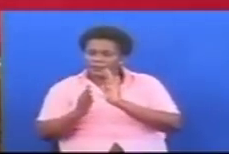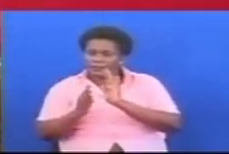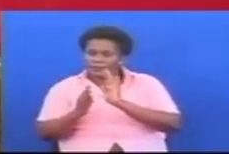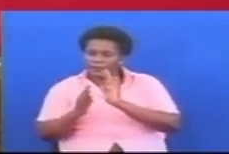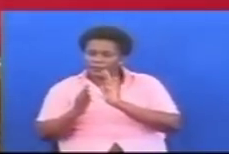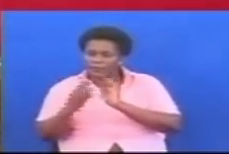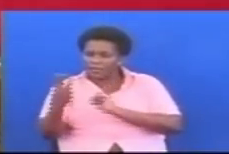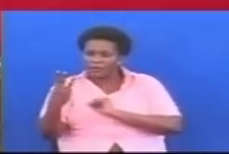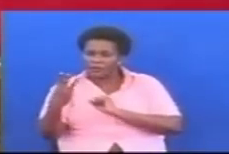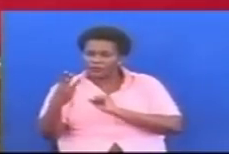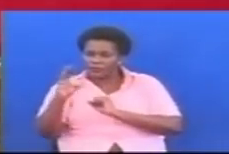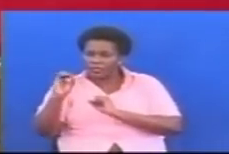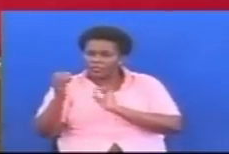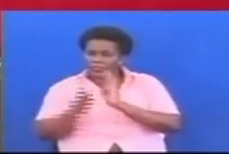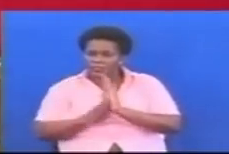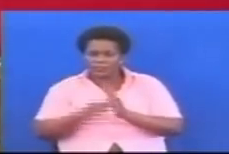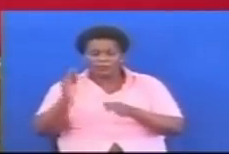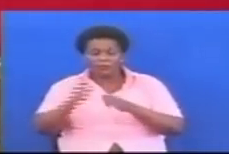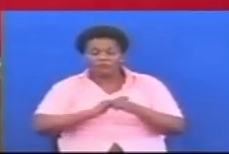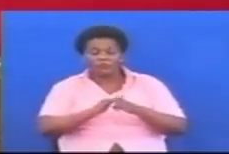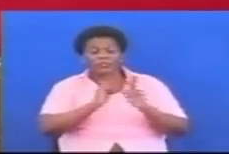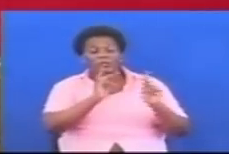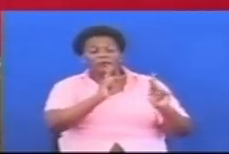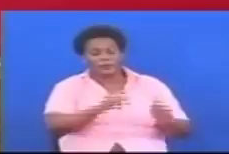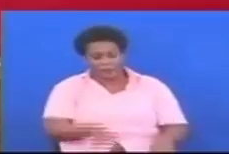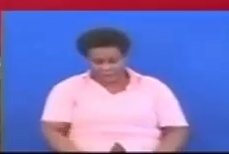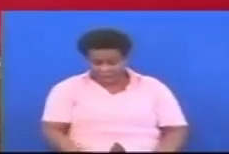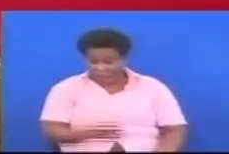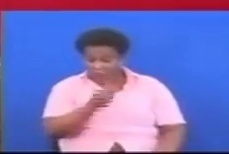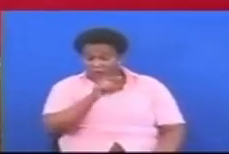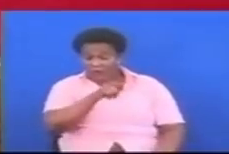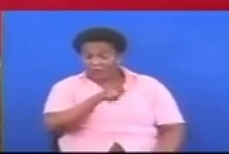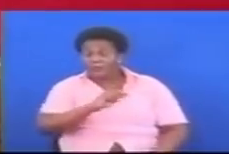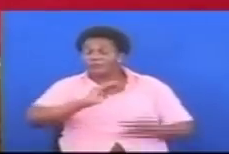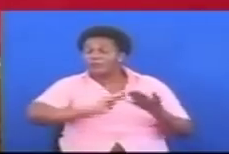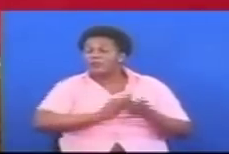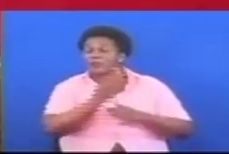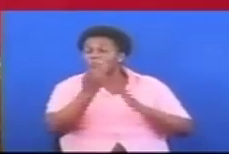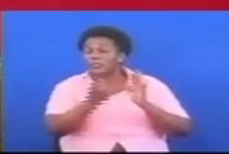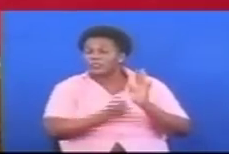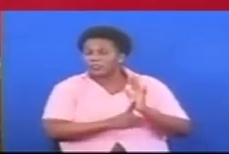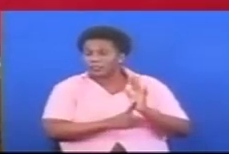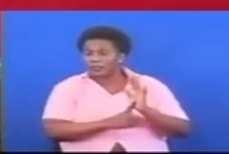309,000 kwa ajili ya matumizi ya kawaida. Kati ya fedha hizo, shilingi bilioni 6